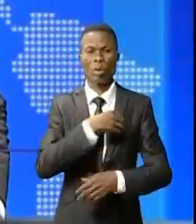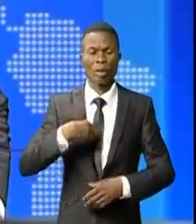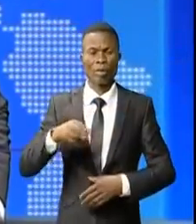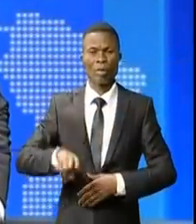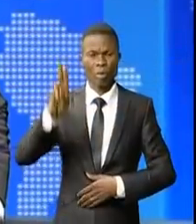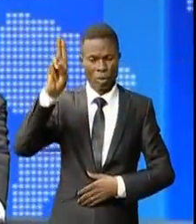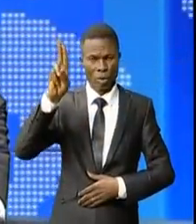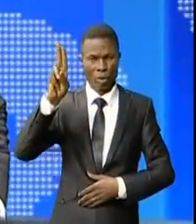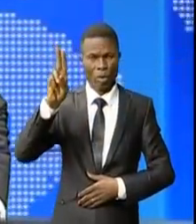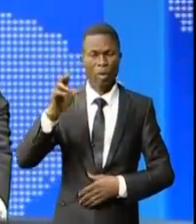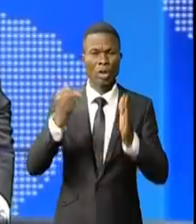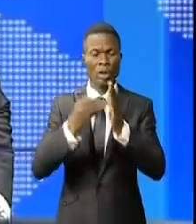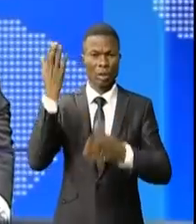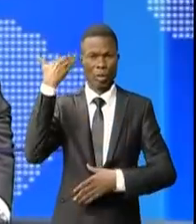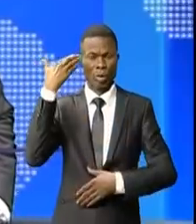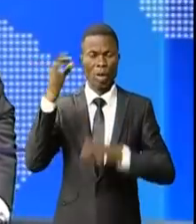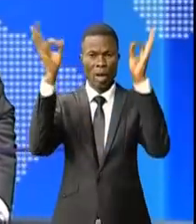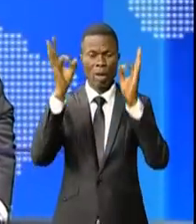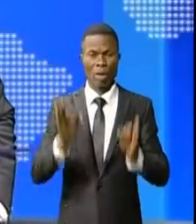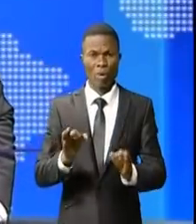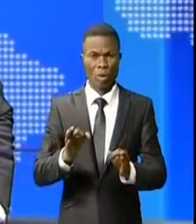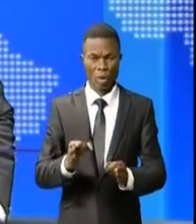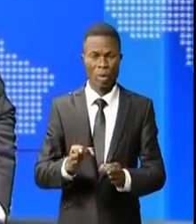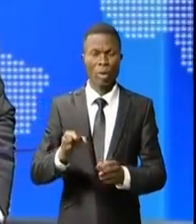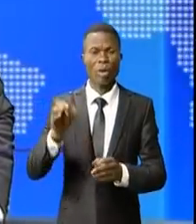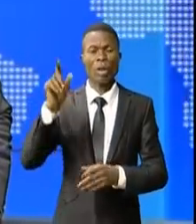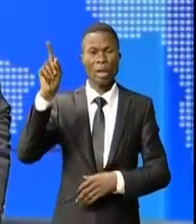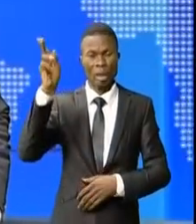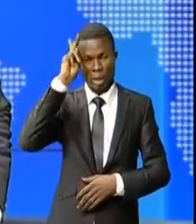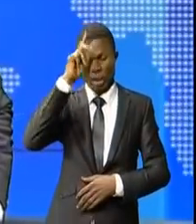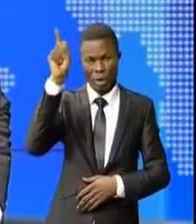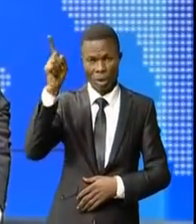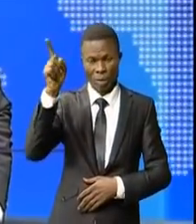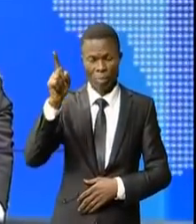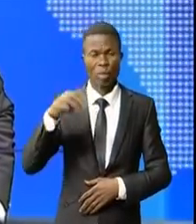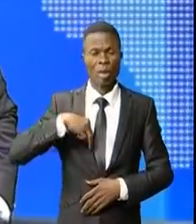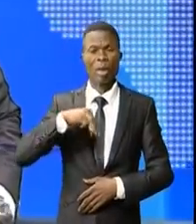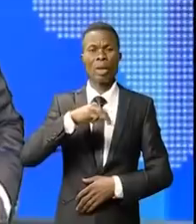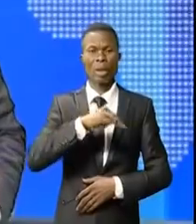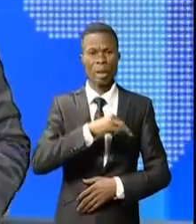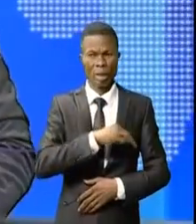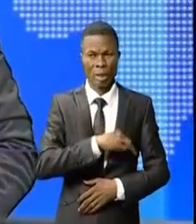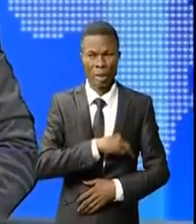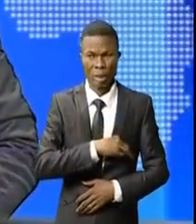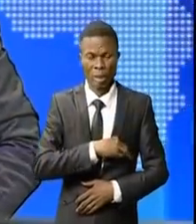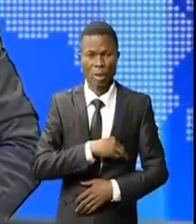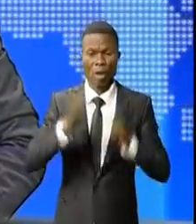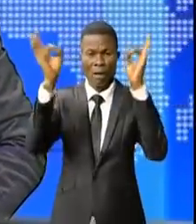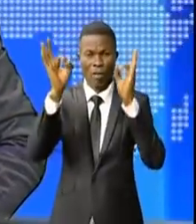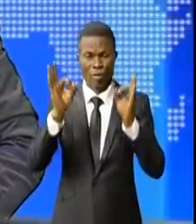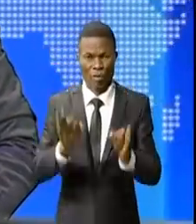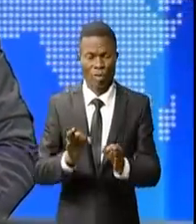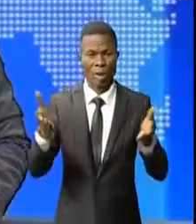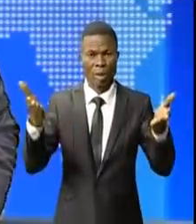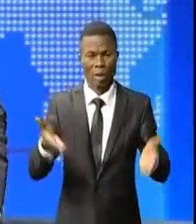était honoré le dimanche dernier à la fédération de la Lukunga. À cette occasion, le membre de cette fédération était